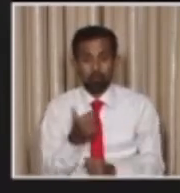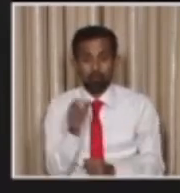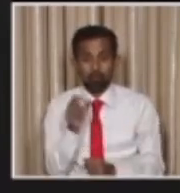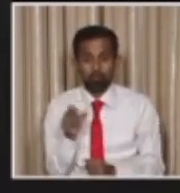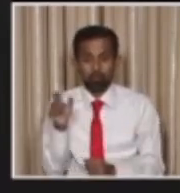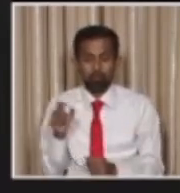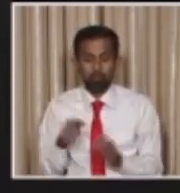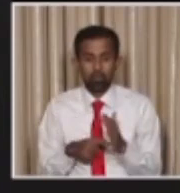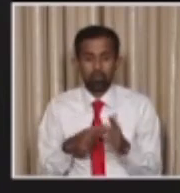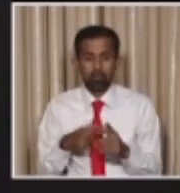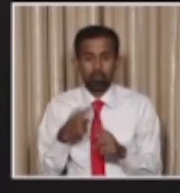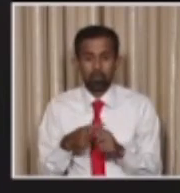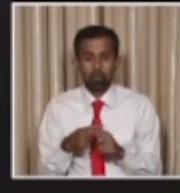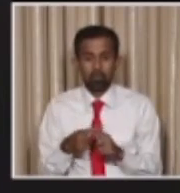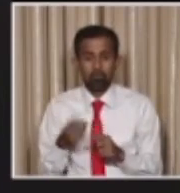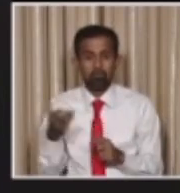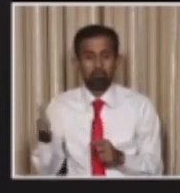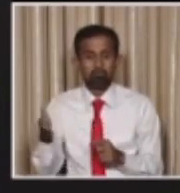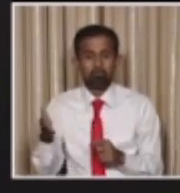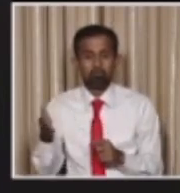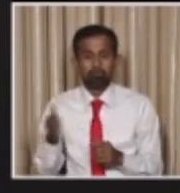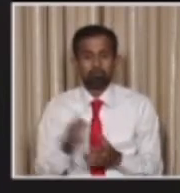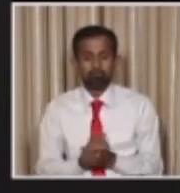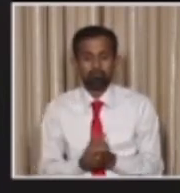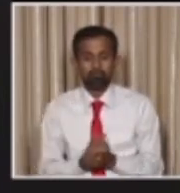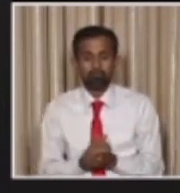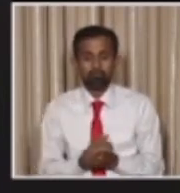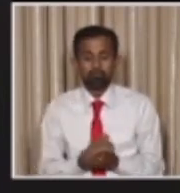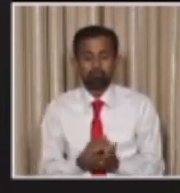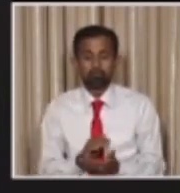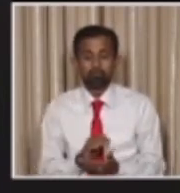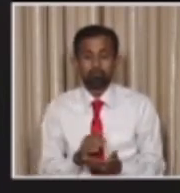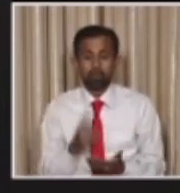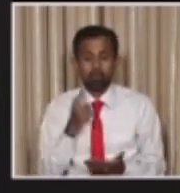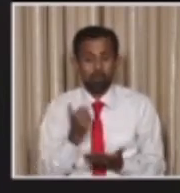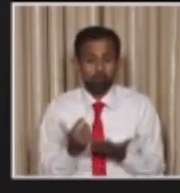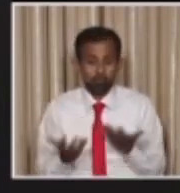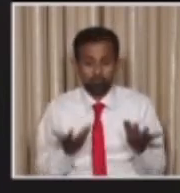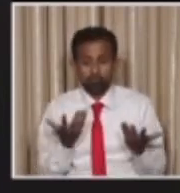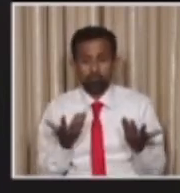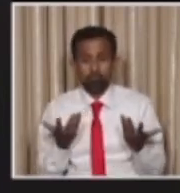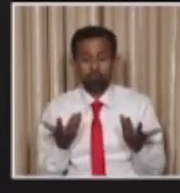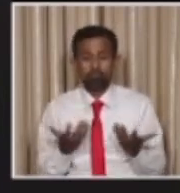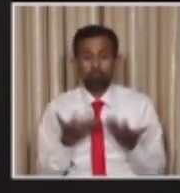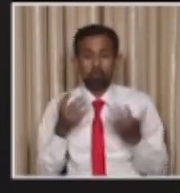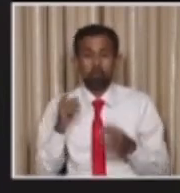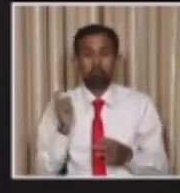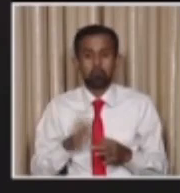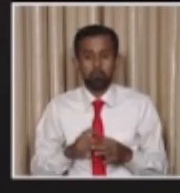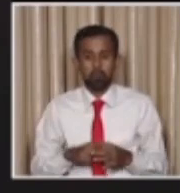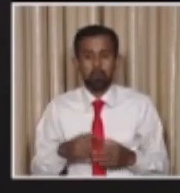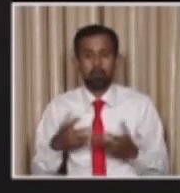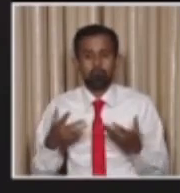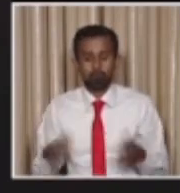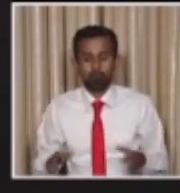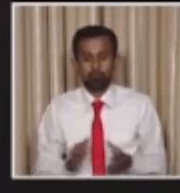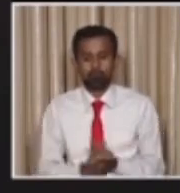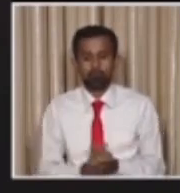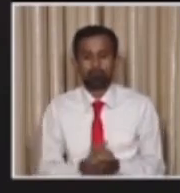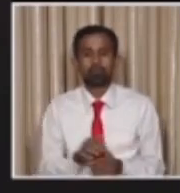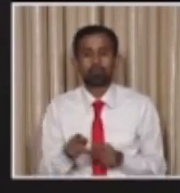බදු ගහලා එහෙම නැත්නම් ඒවා දරා ගන්න බැරි තැනට ගෙනල්ලා අද විශාල ප්‍රශ්නයක් බවට පත් වෙලා තියෙනවා.